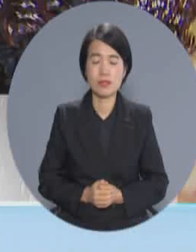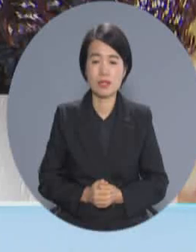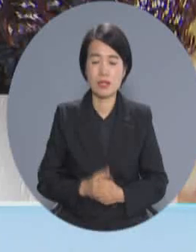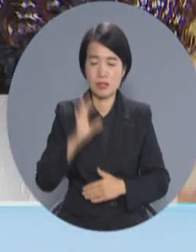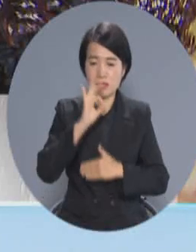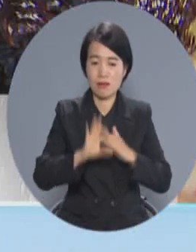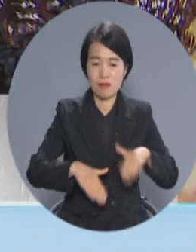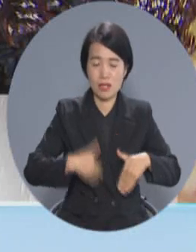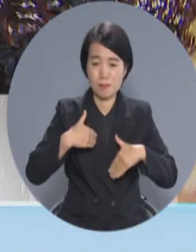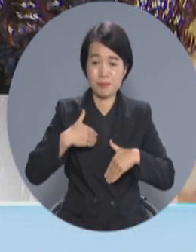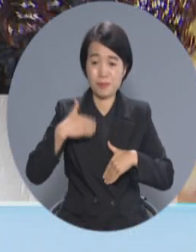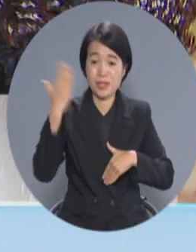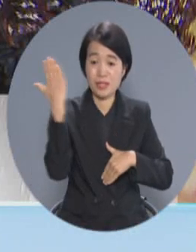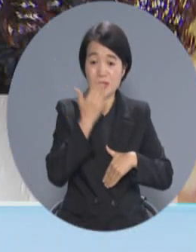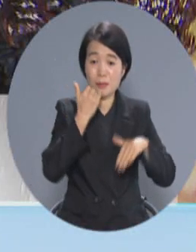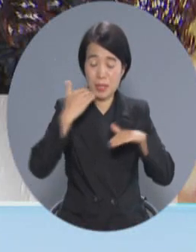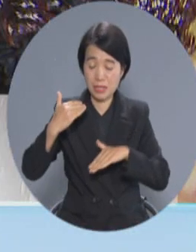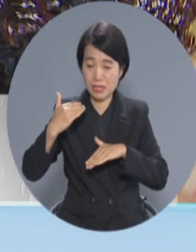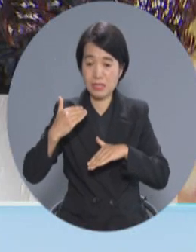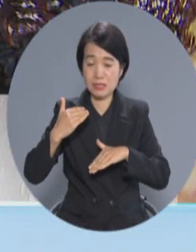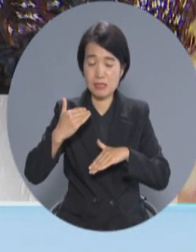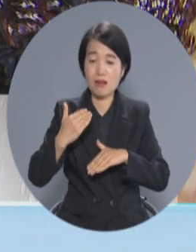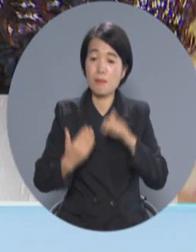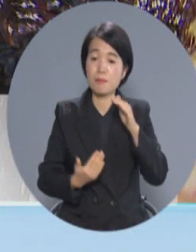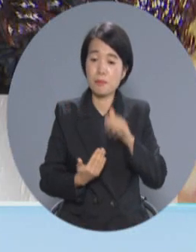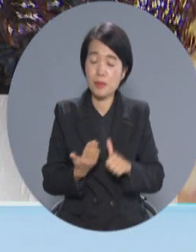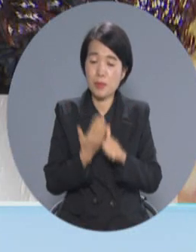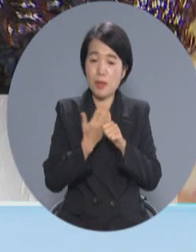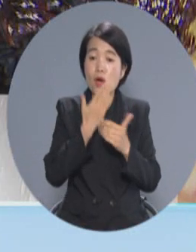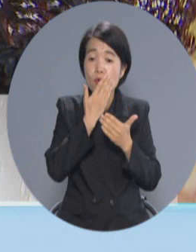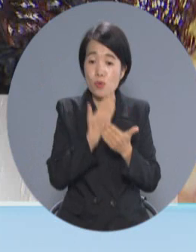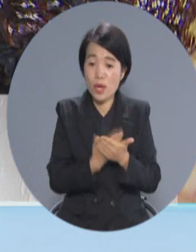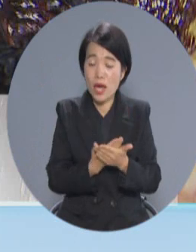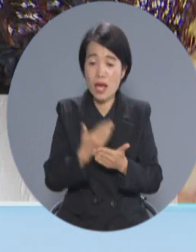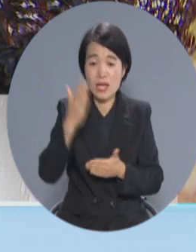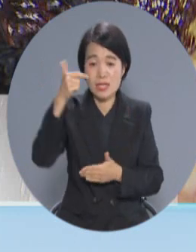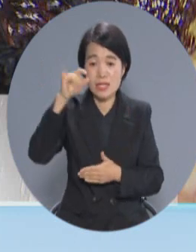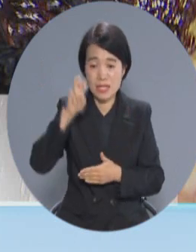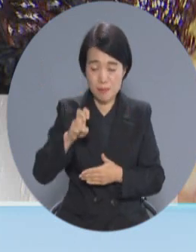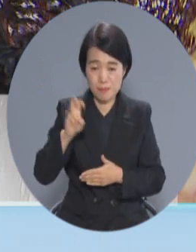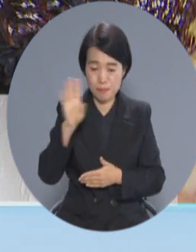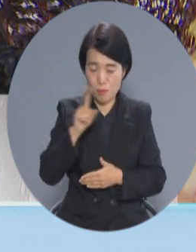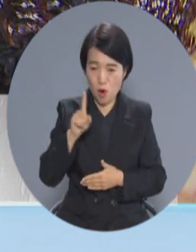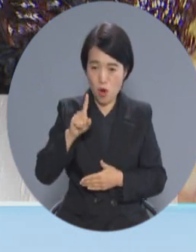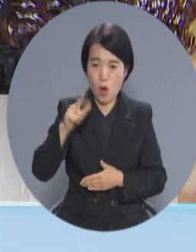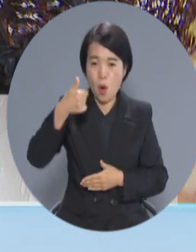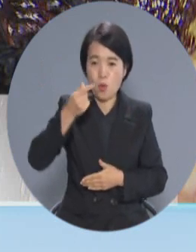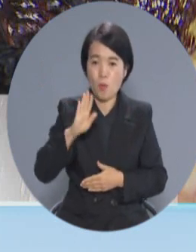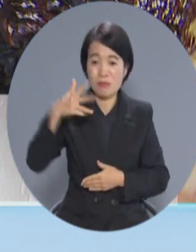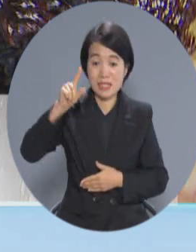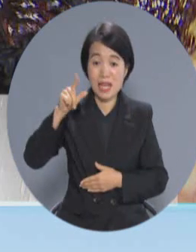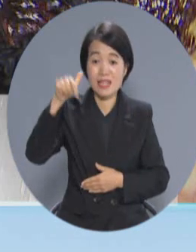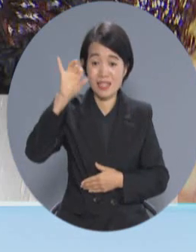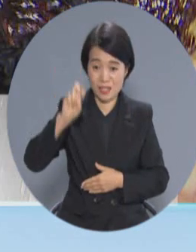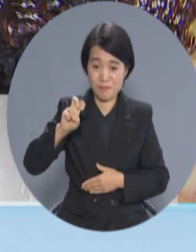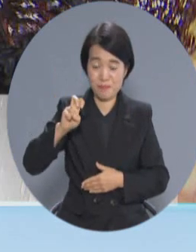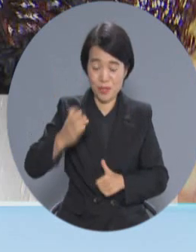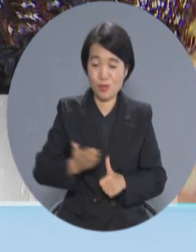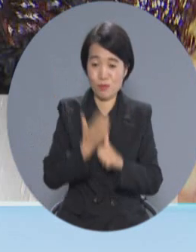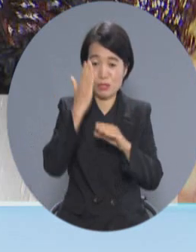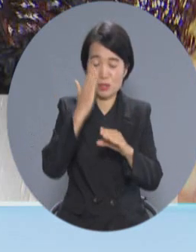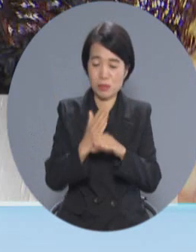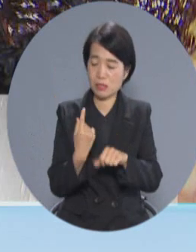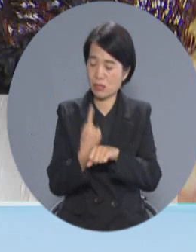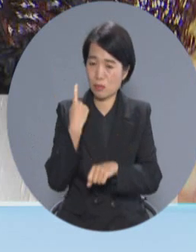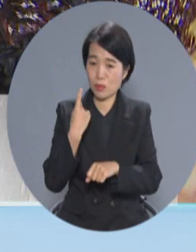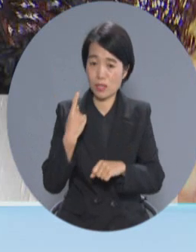서남의 깨끗한 바다에서 매년 이맘때만 생산되는 귀한 김, 곱창김 수확이 한창입니다. 예년보다